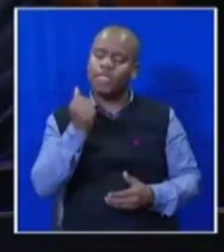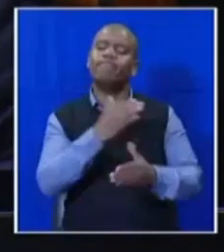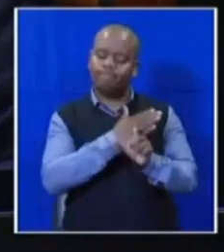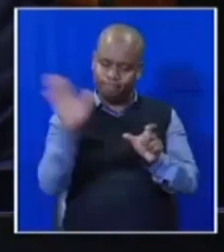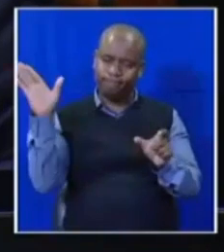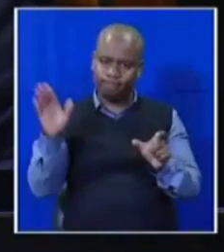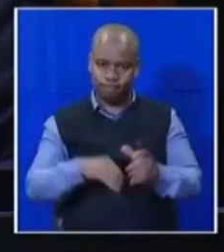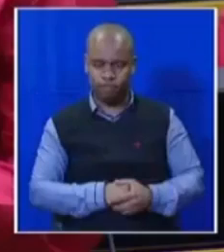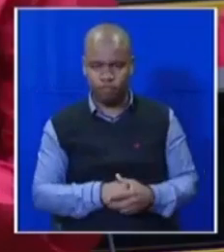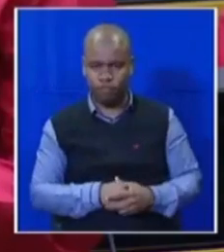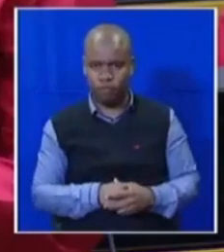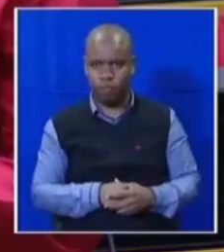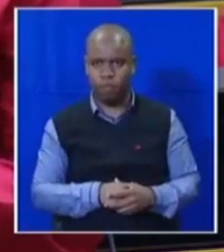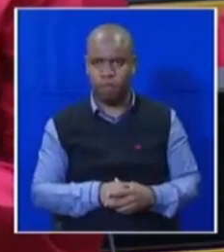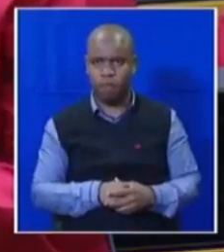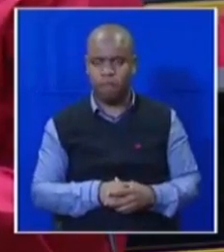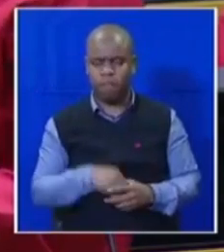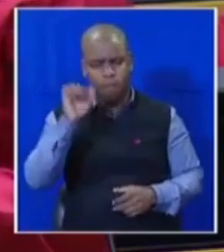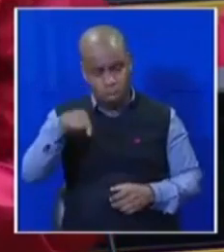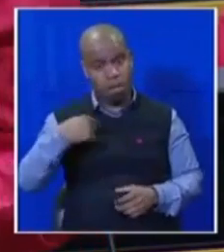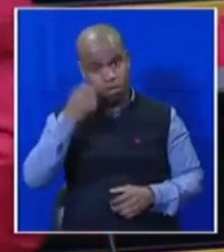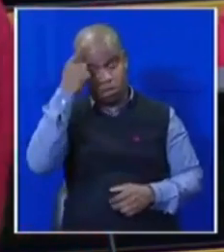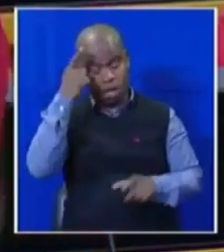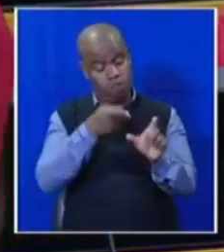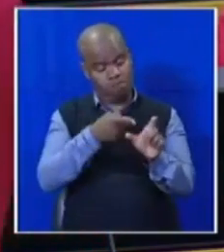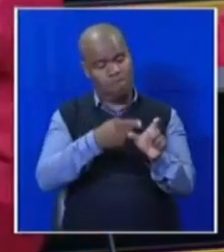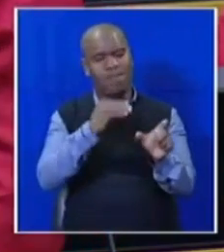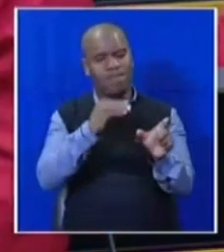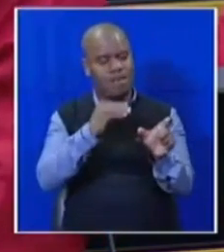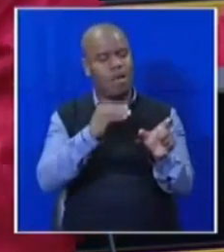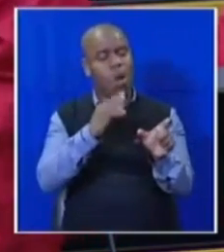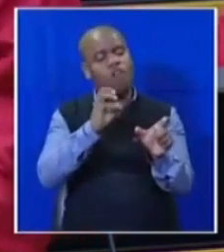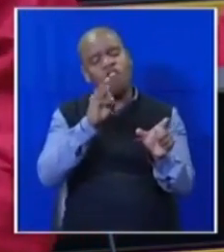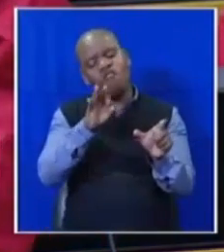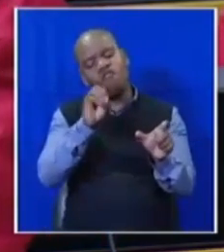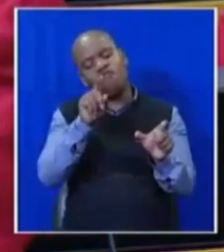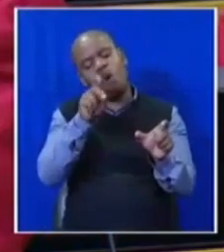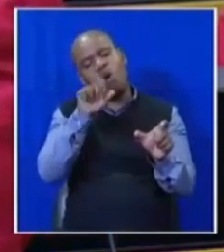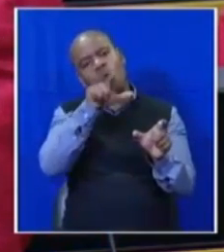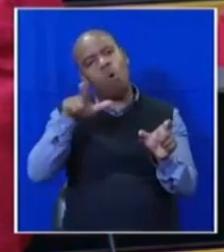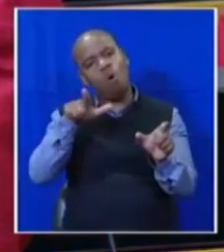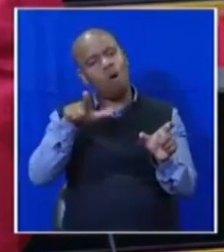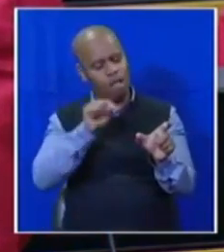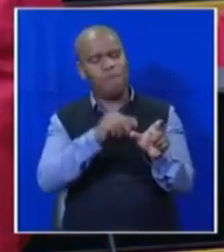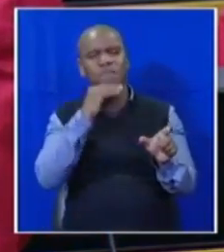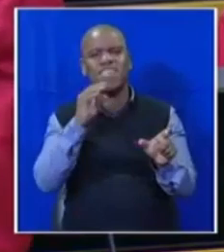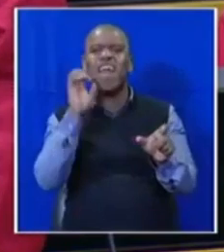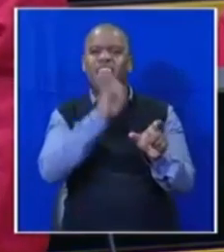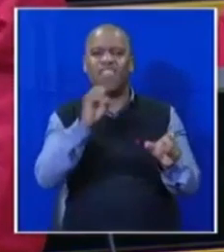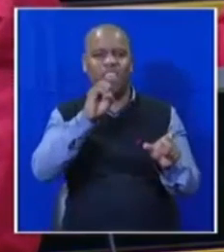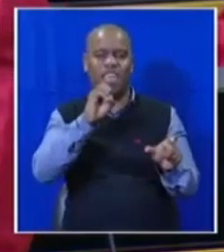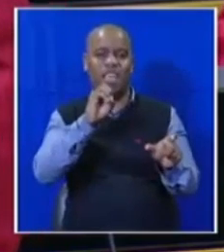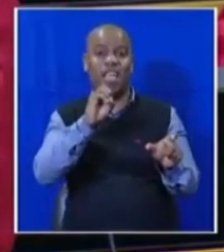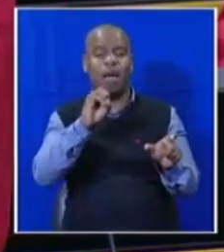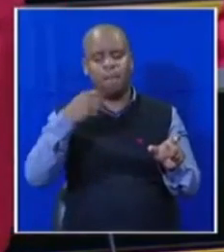I withdraw my understanding of FOKOL as nothing. I withdraw, Chair. That's honourable member. When you withdraw, please do it